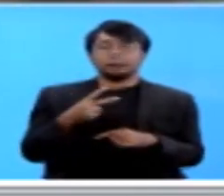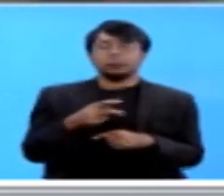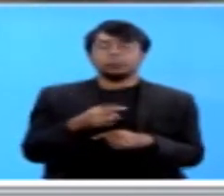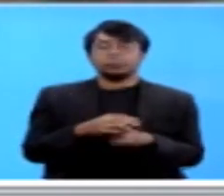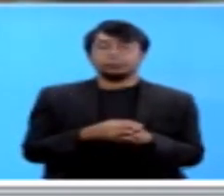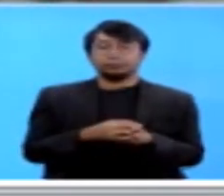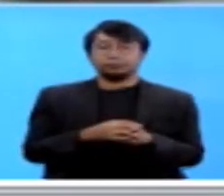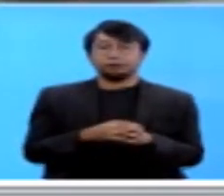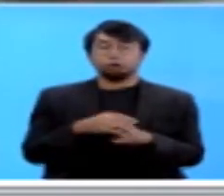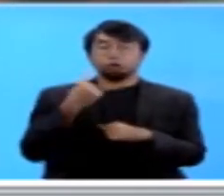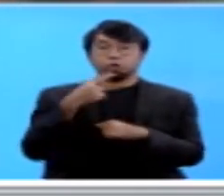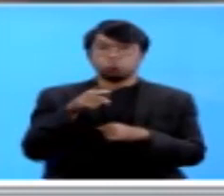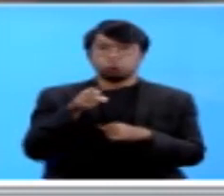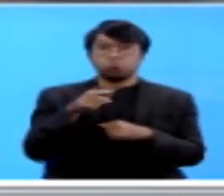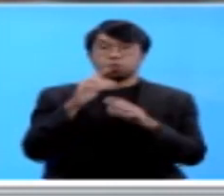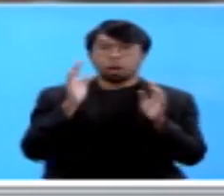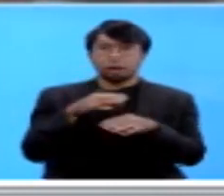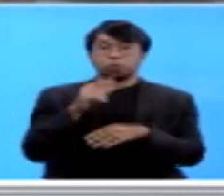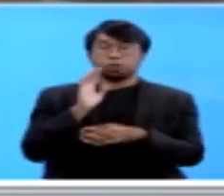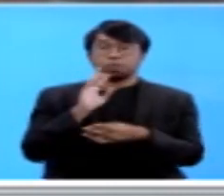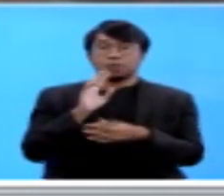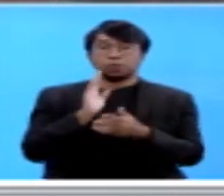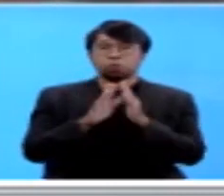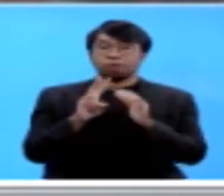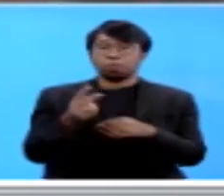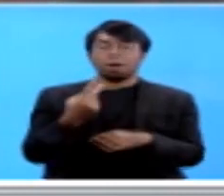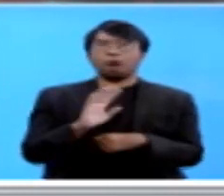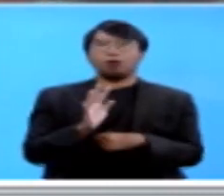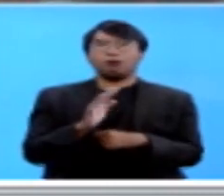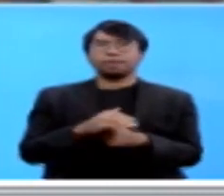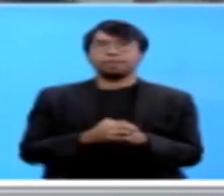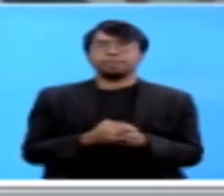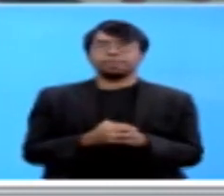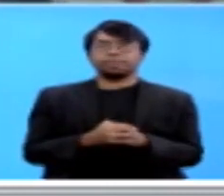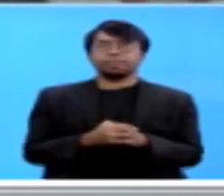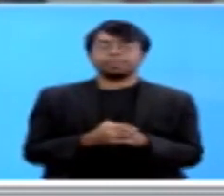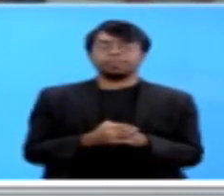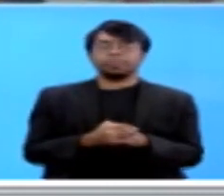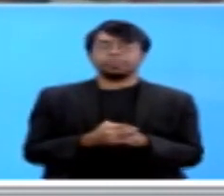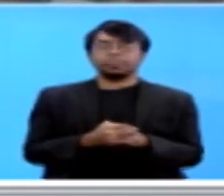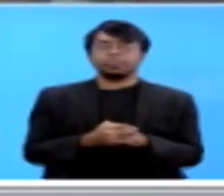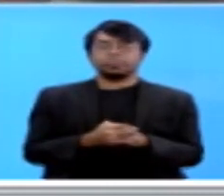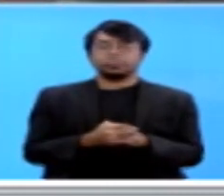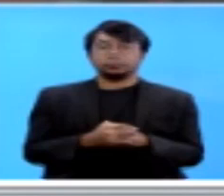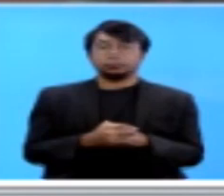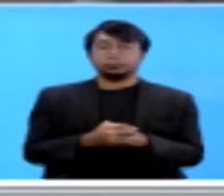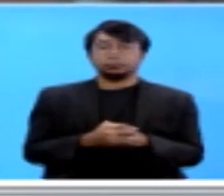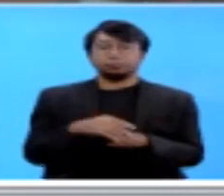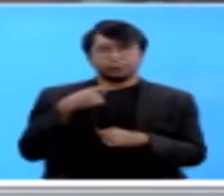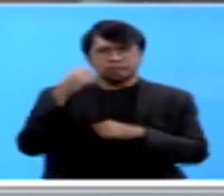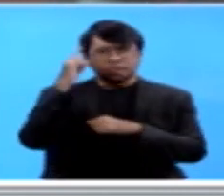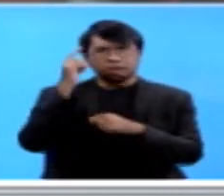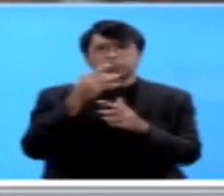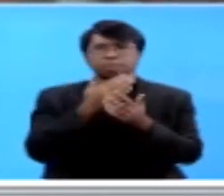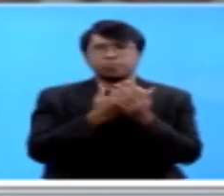itu, dia juga akan berubah gitu ya. Jadi kalau mereka nampaknya tata tertib sekolah atau aturan sekolah